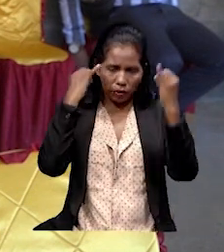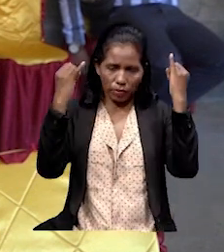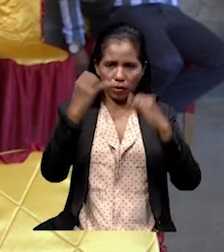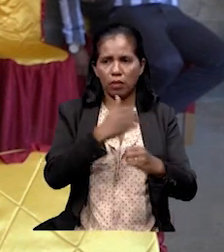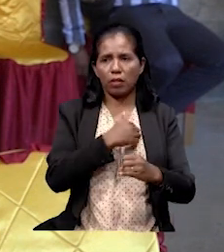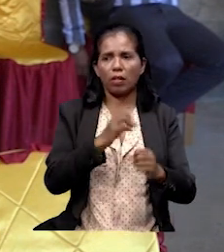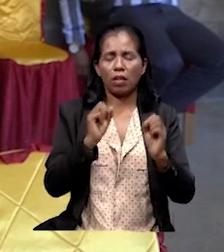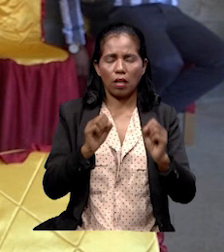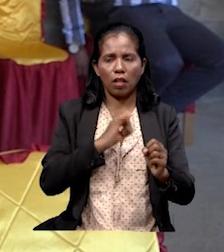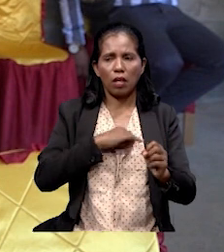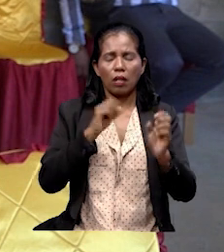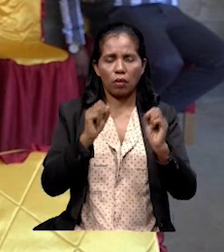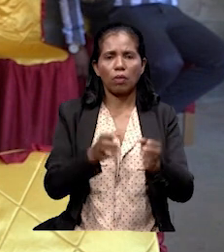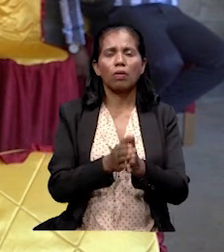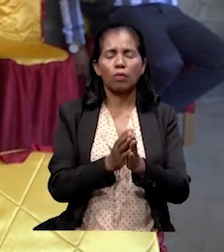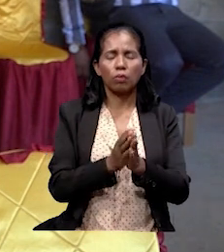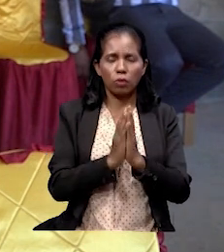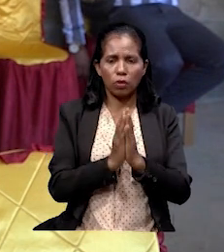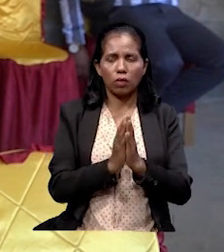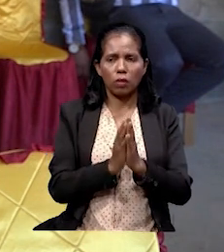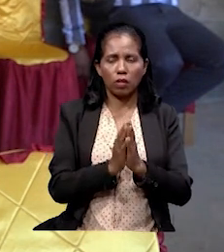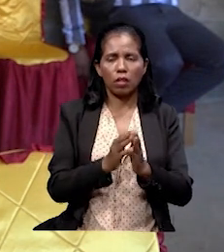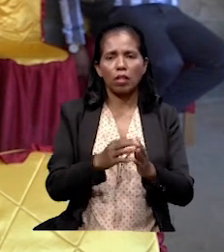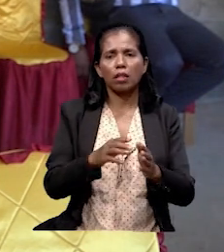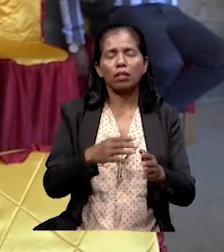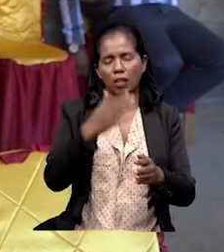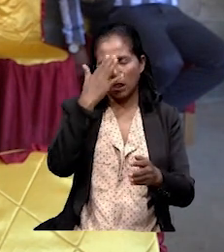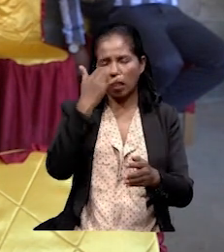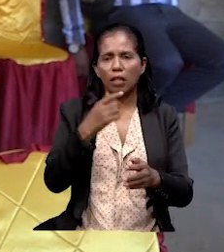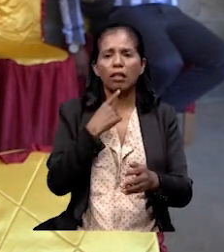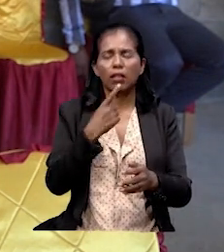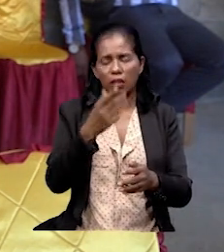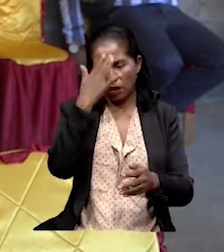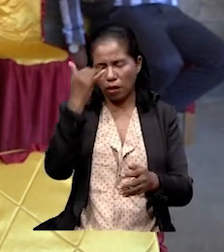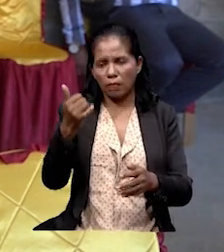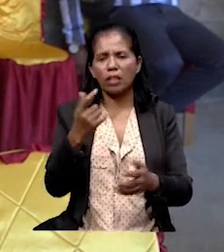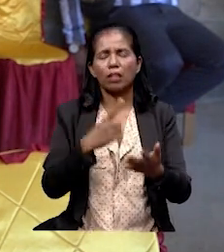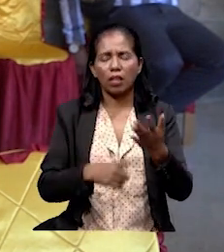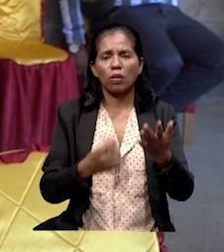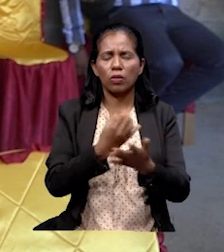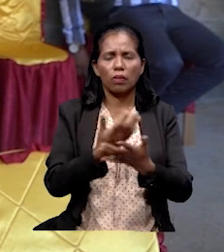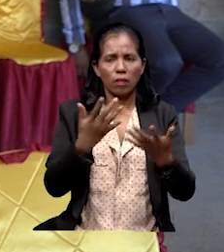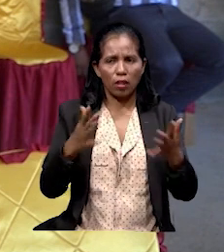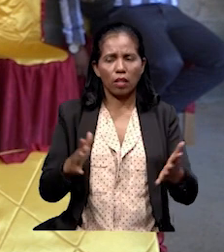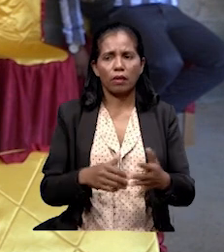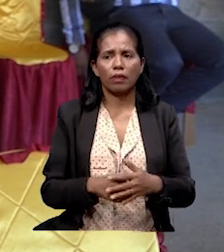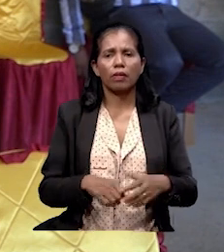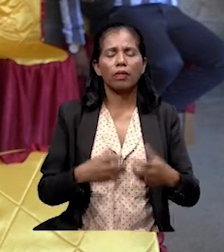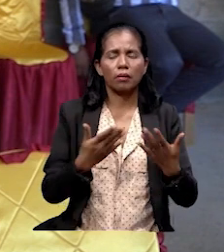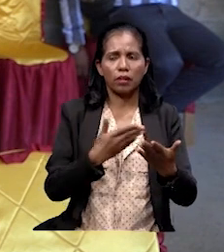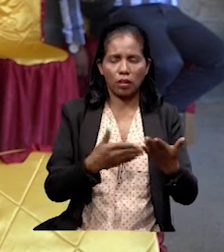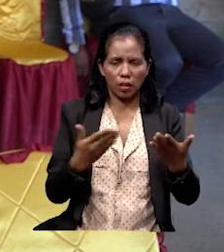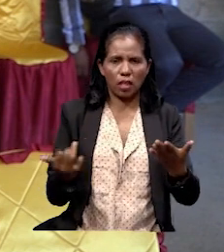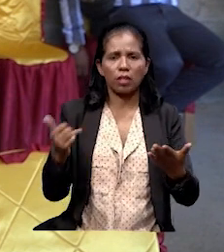kon tau kok tu ada konfirma hosir dia la dia tama saida ma osa makla iya ka karo liunga la bele sosa ka equipment se